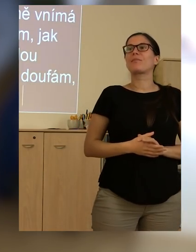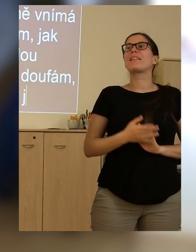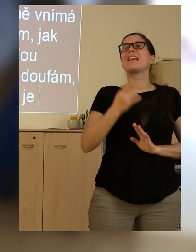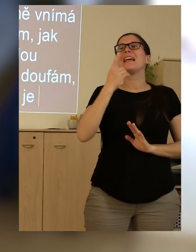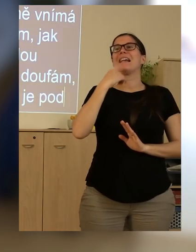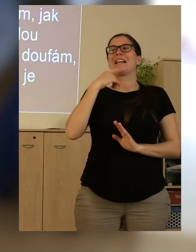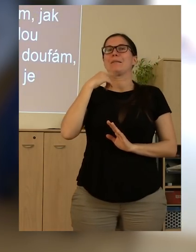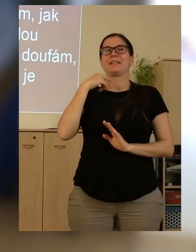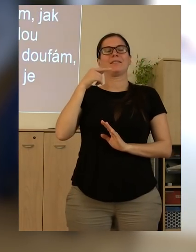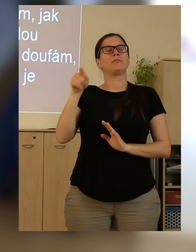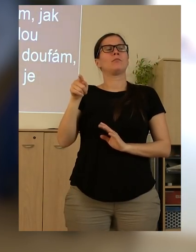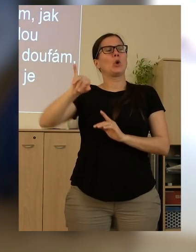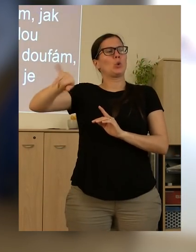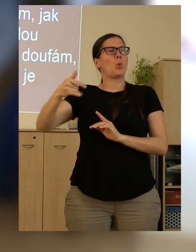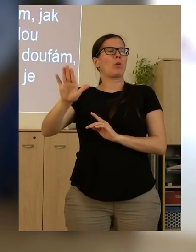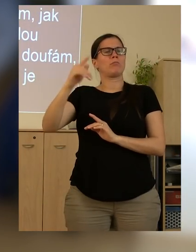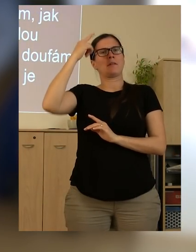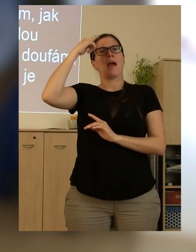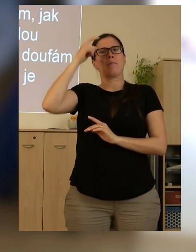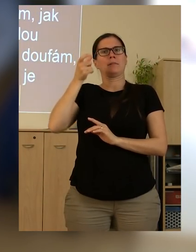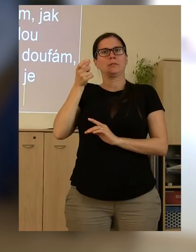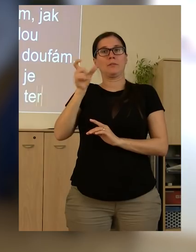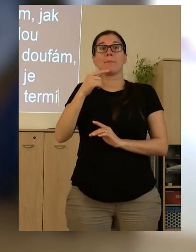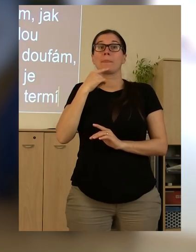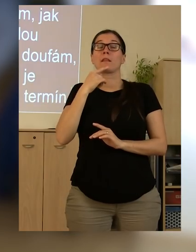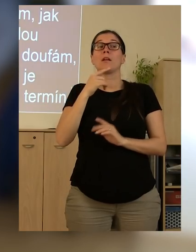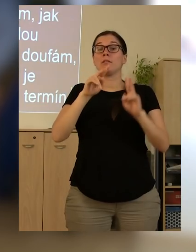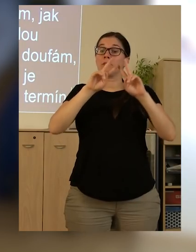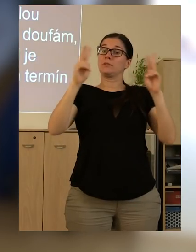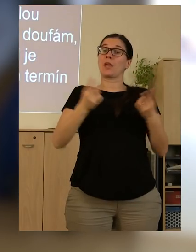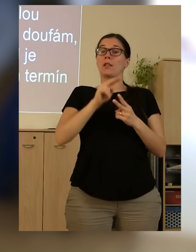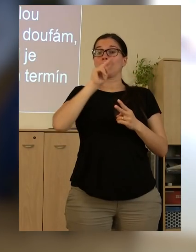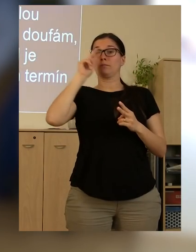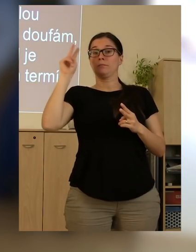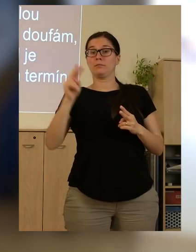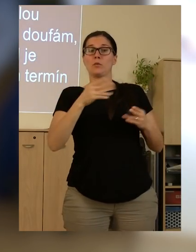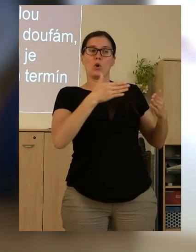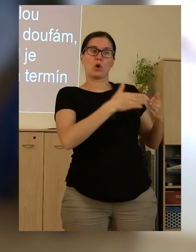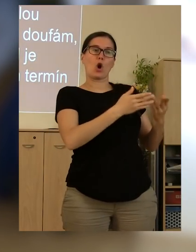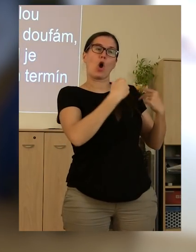termín, který dost často používá, říká, buď to se dívám na svět z rohu dětského pokoje,